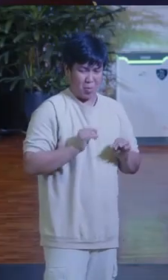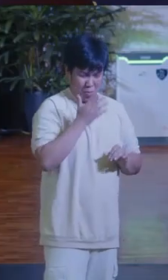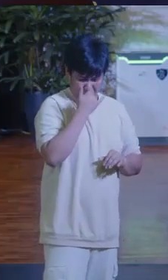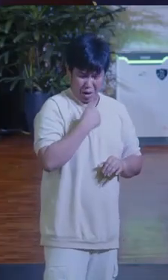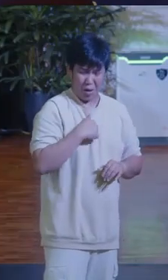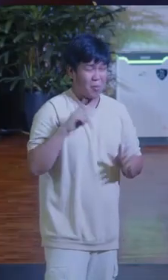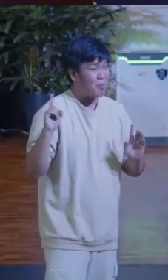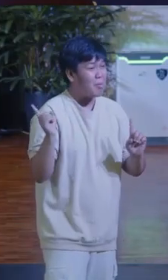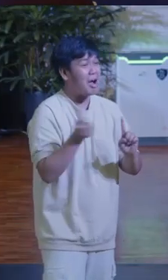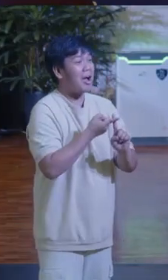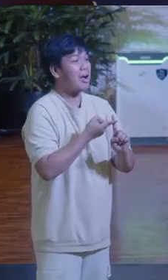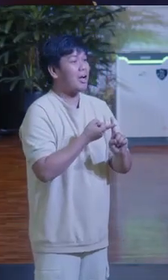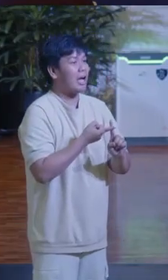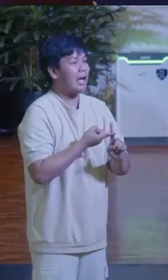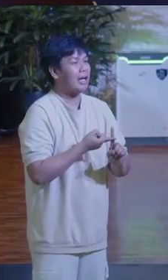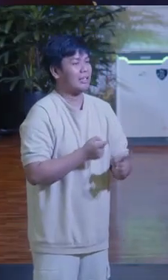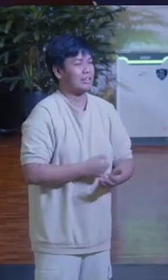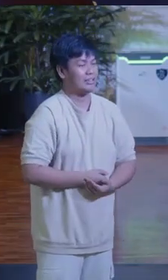sa pagpalo.